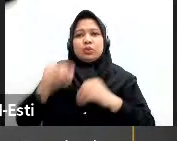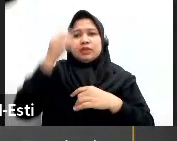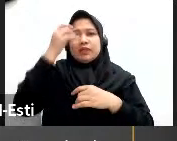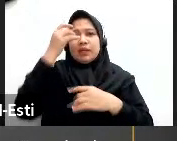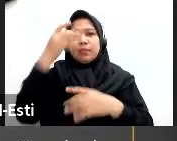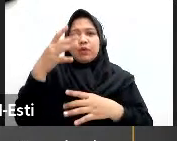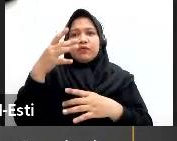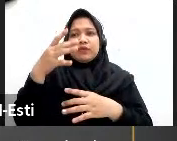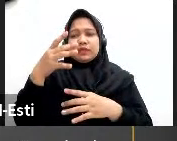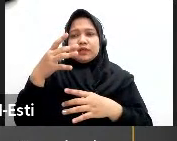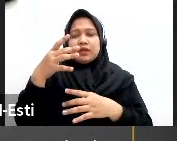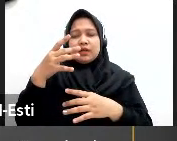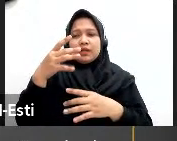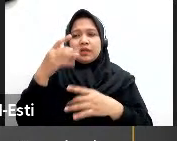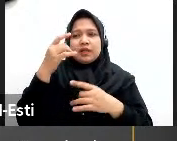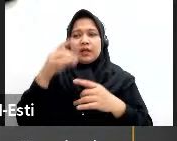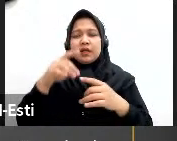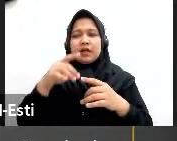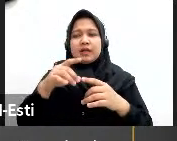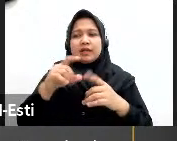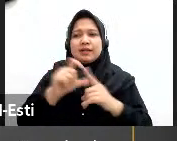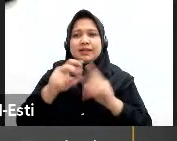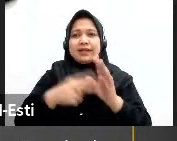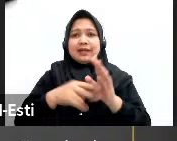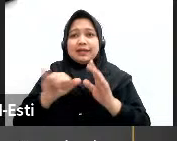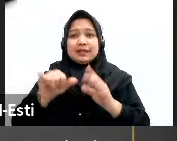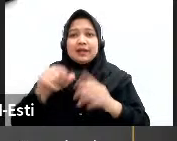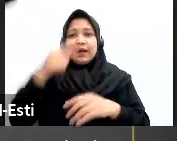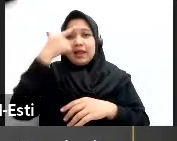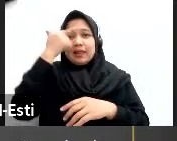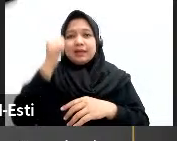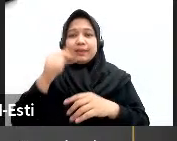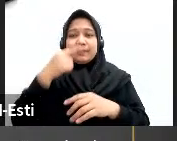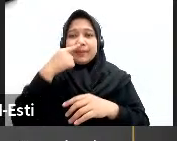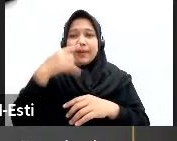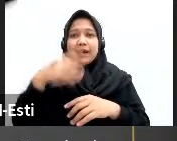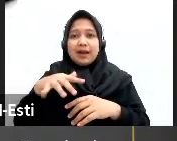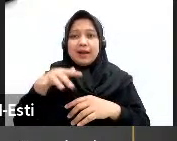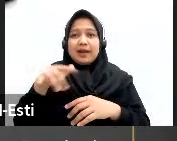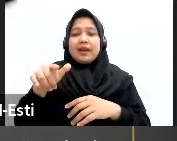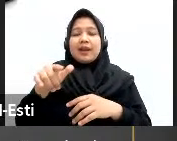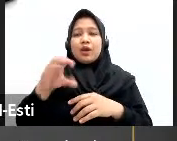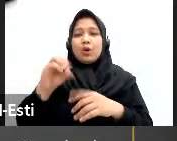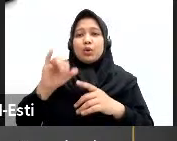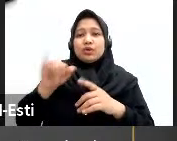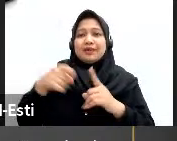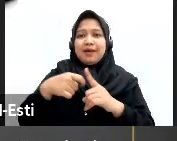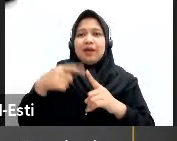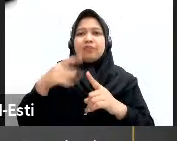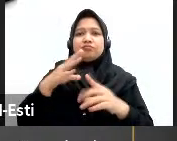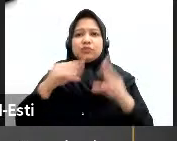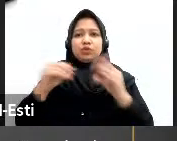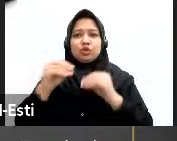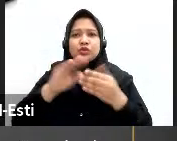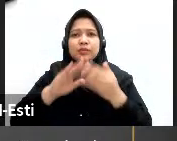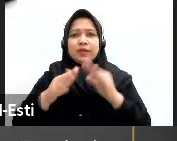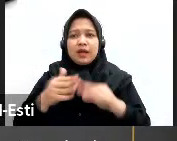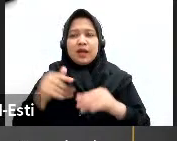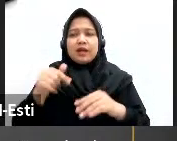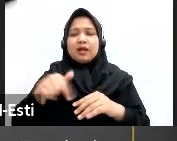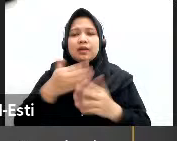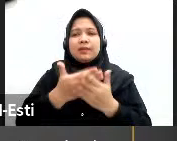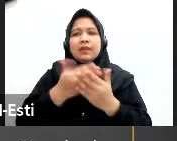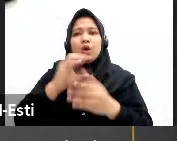remeh Deni yang lebih perbankan diuji tahu itu beliau mengusulkan agar ojs2 membakukan kontrak baku